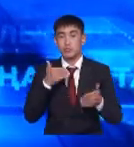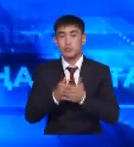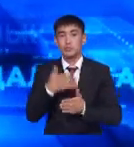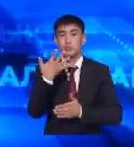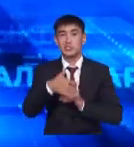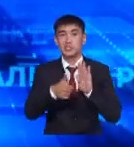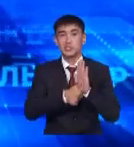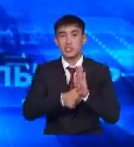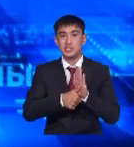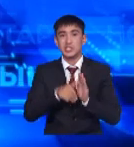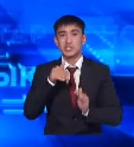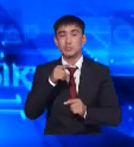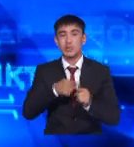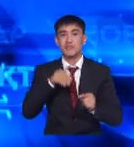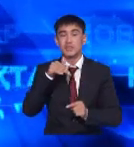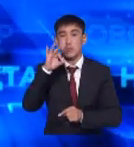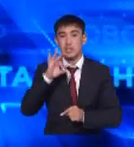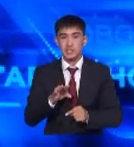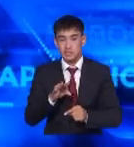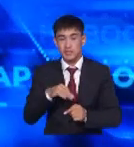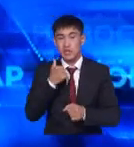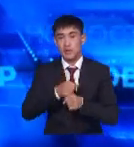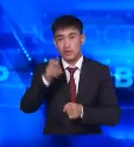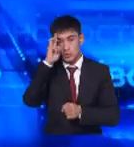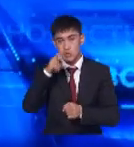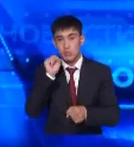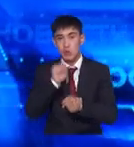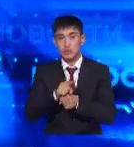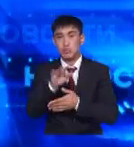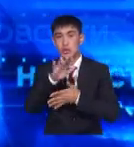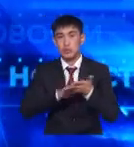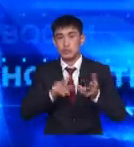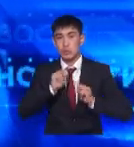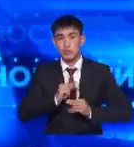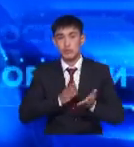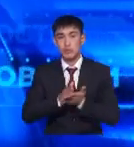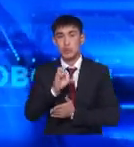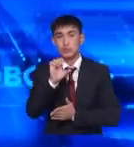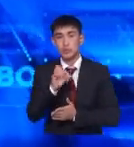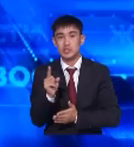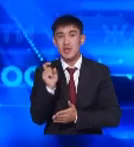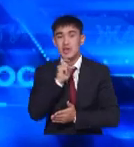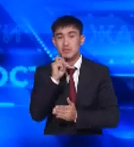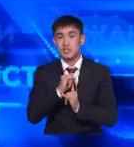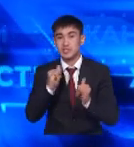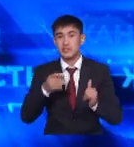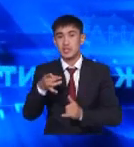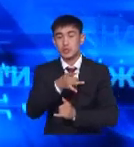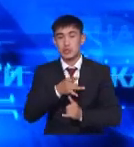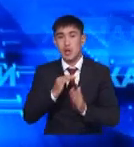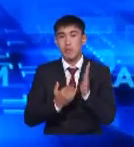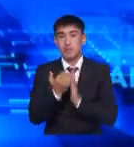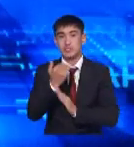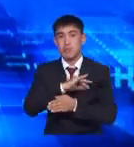достигнет 56,5 про глава государства поручил продолжить работу в направлении социально-экономического развития